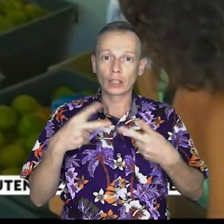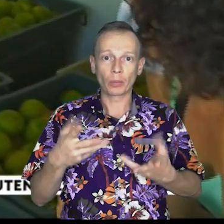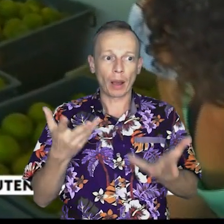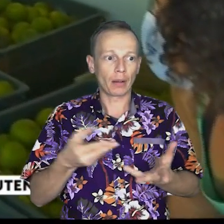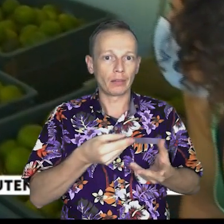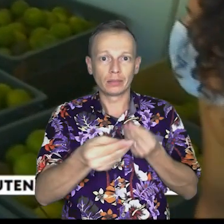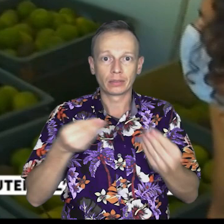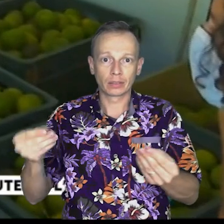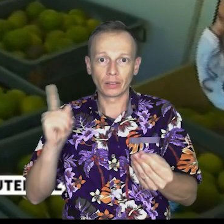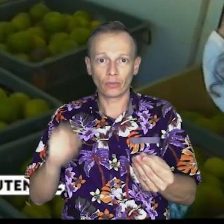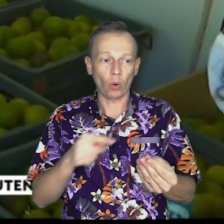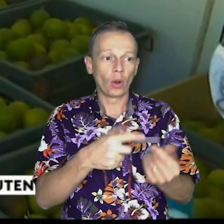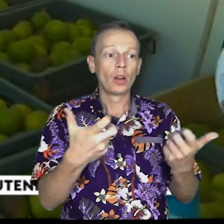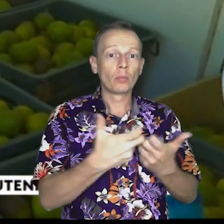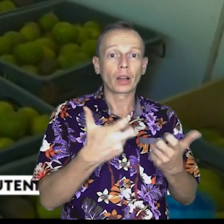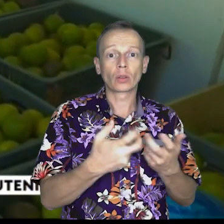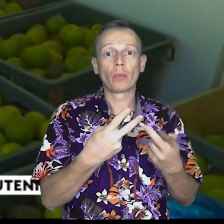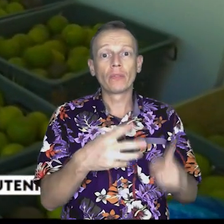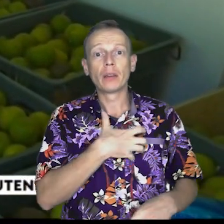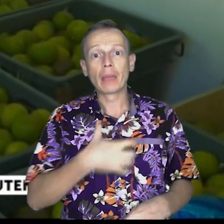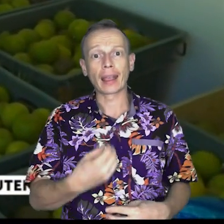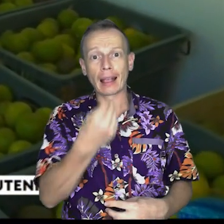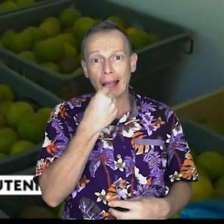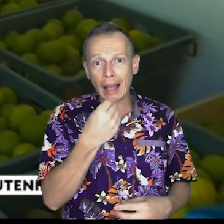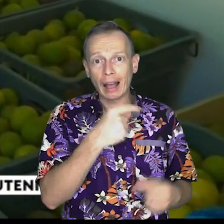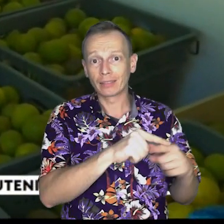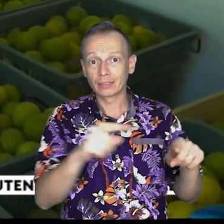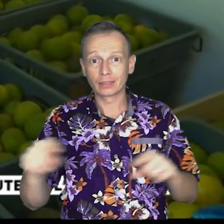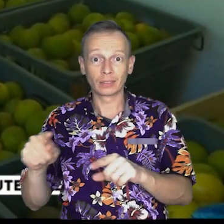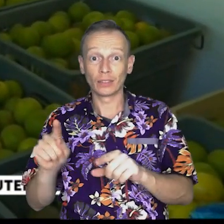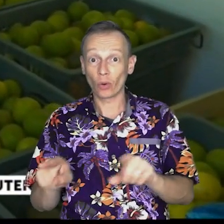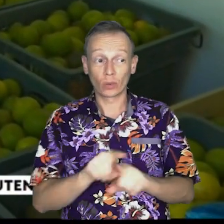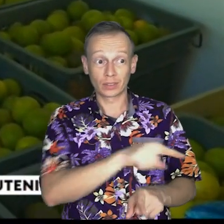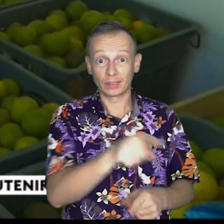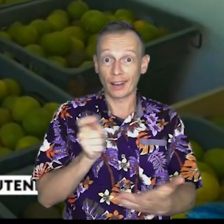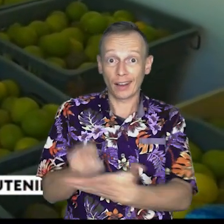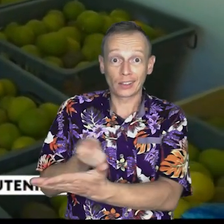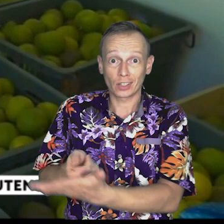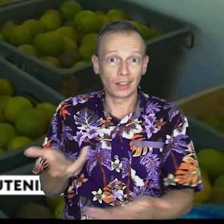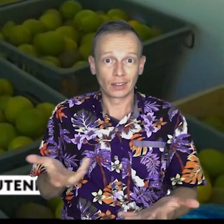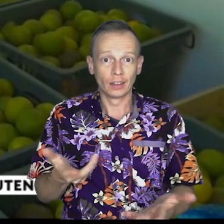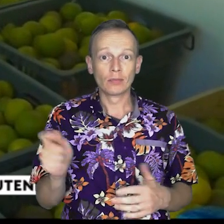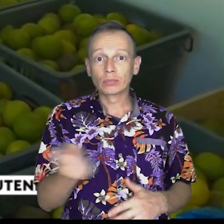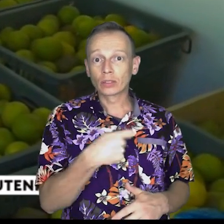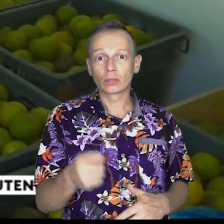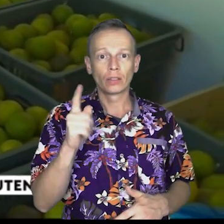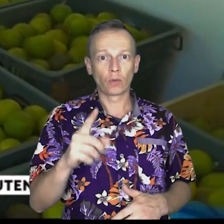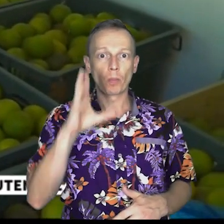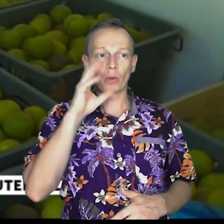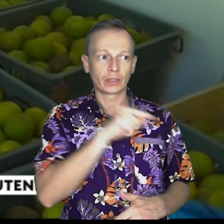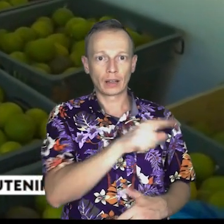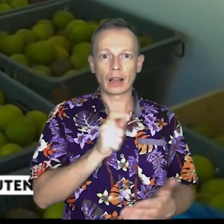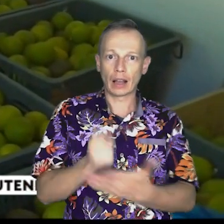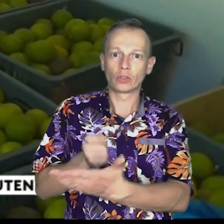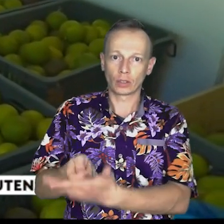dans les circuits formels, dans les collectivités par exemple. Parce qu'à ce niveau-là, il faut quand même que ce soit des débouchés